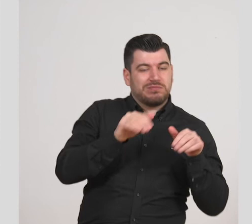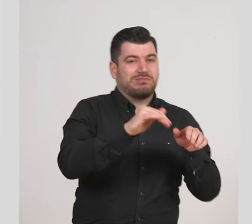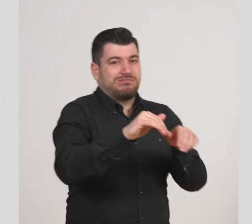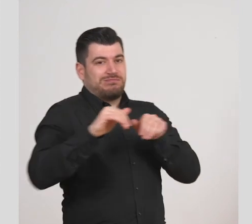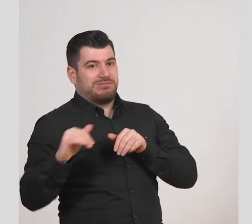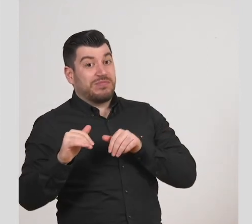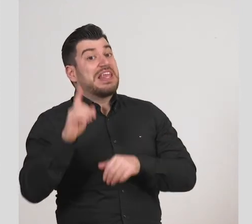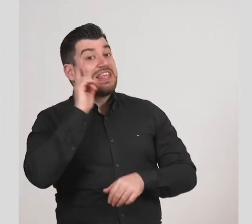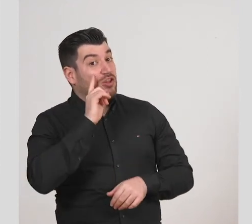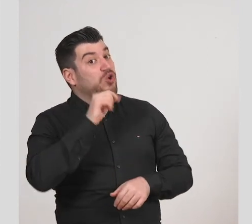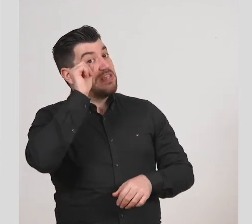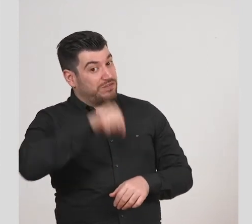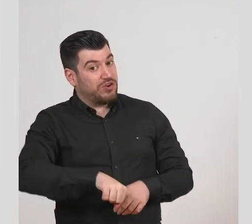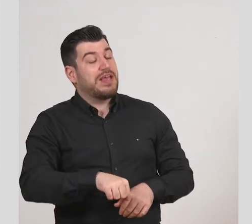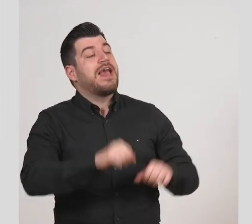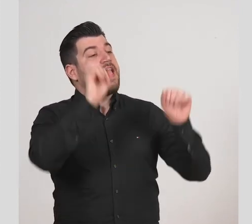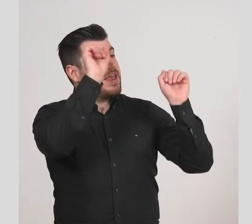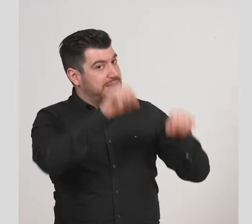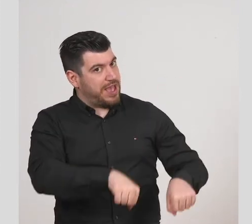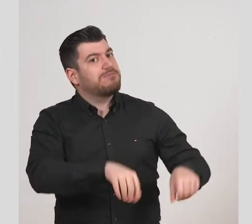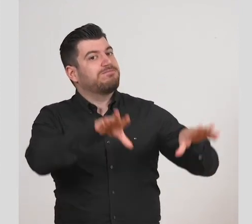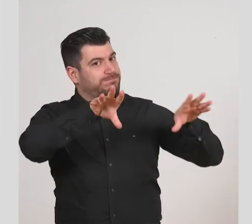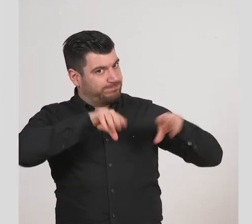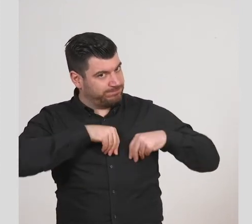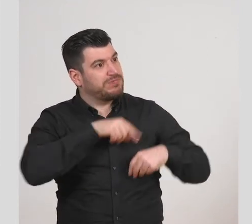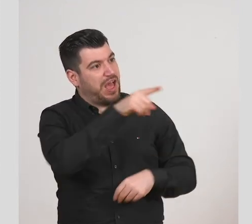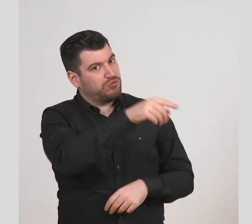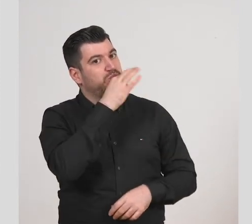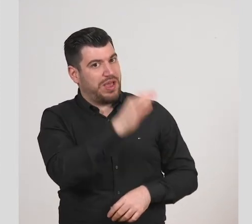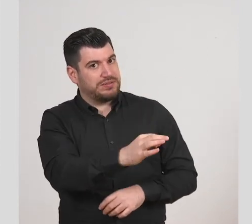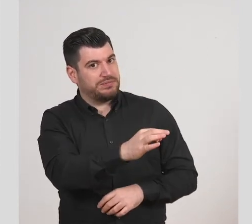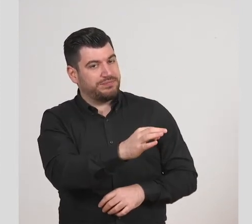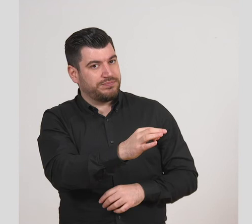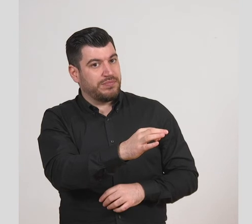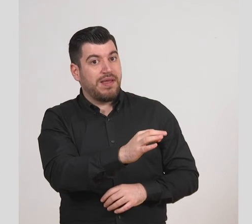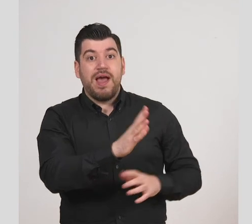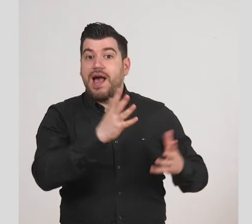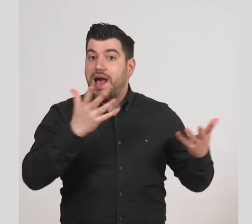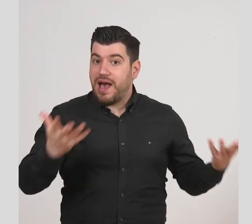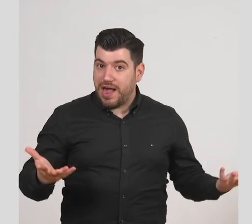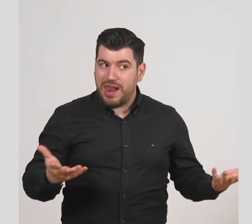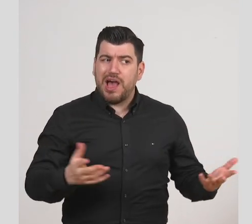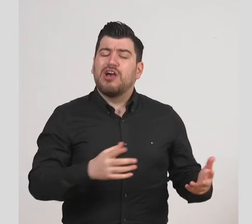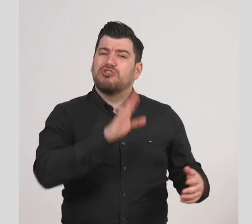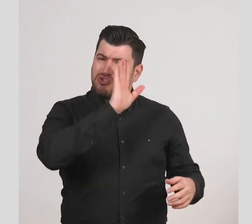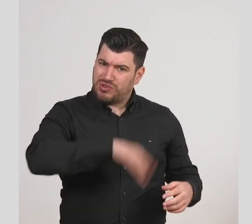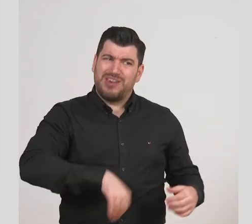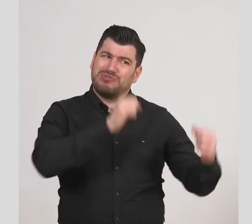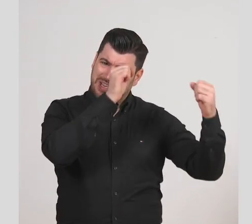το κορίτσι συμφωνεί, ναι, ας δεχτούμε ότι ισχύει αυτό που λες, αλλά ας συμφωνήσουμε στο